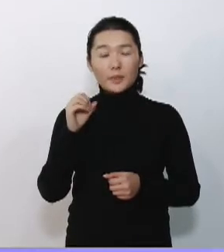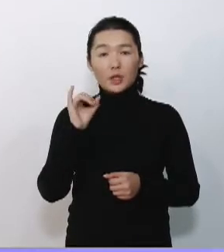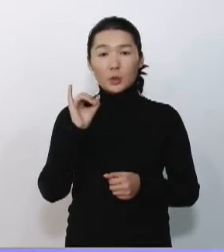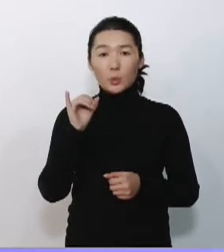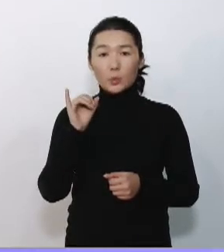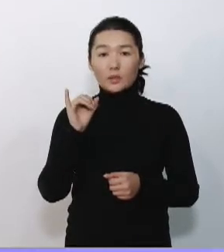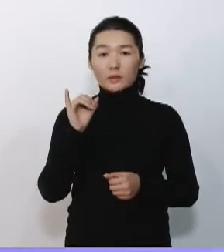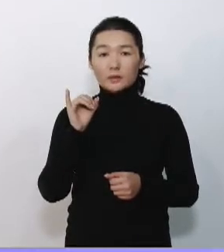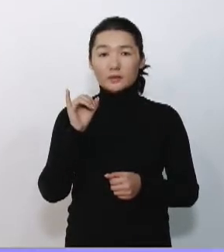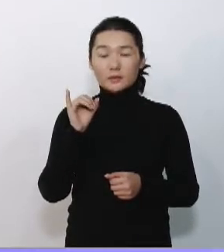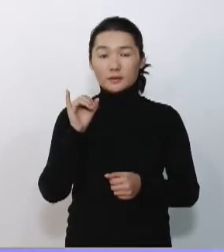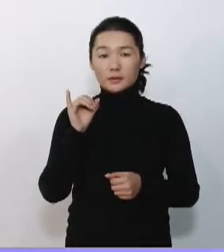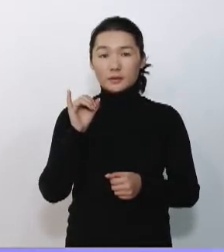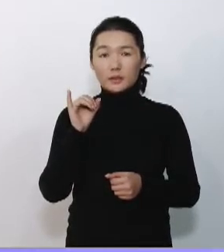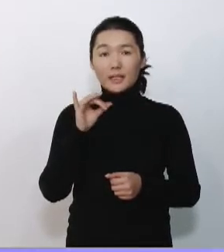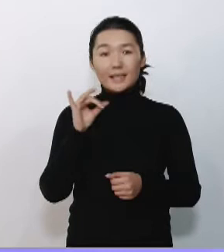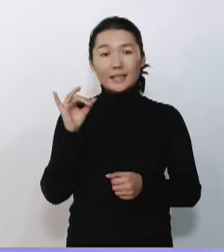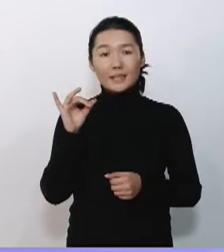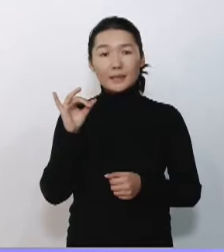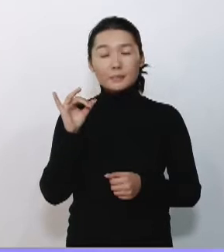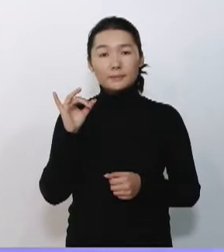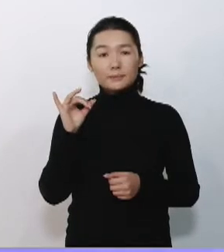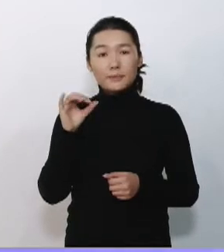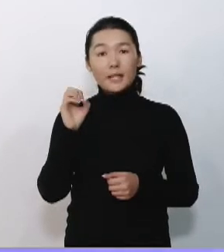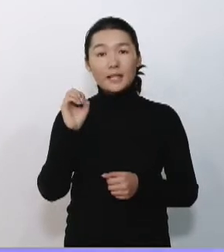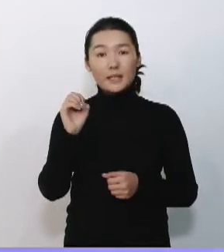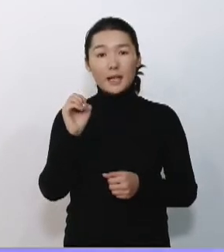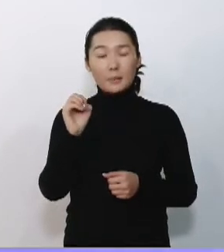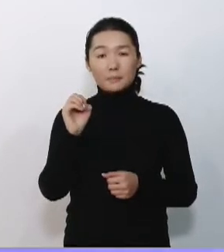Ю и Е.